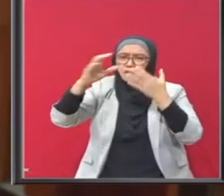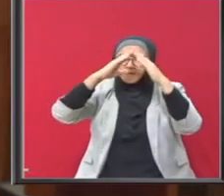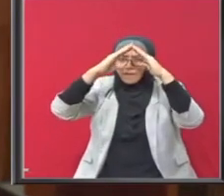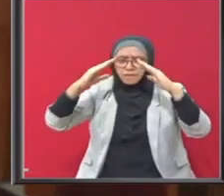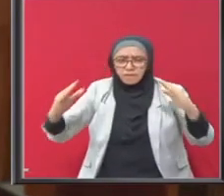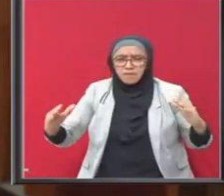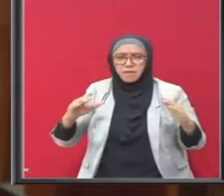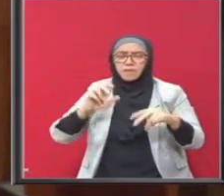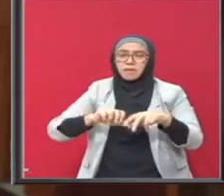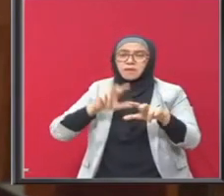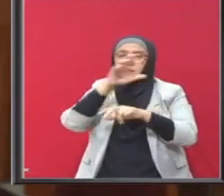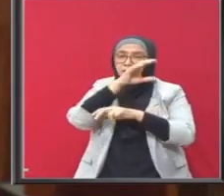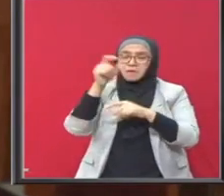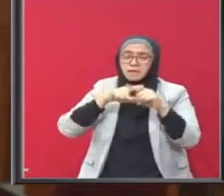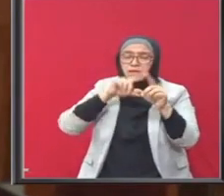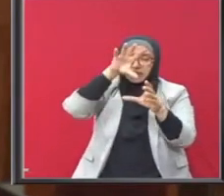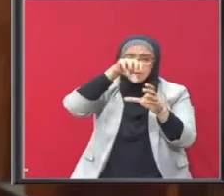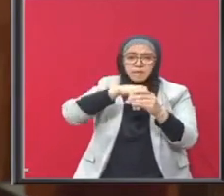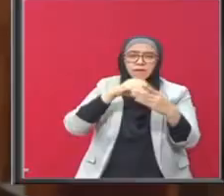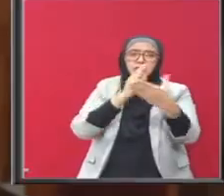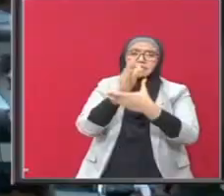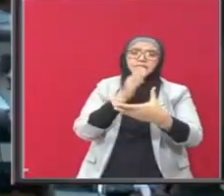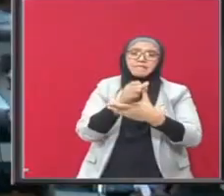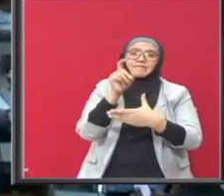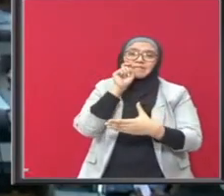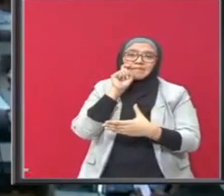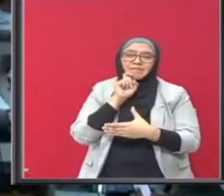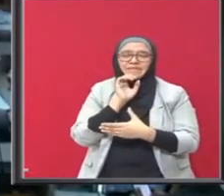termasuk juga gangguan seksual Terima kasih telah difatwa Rose